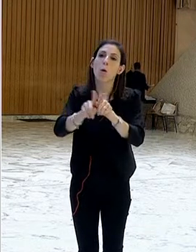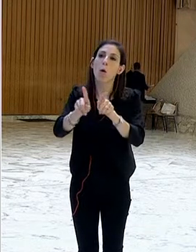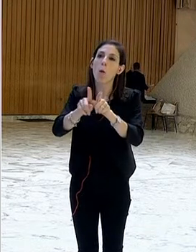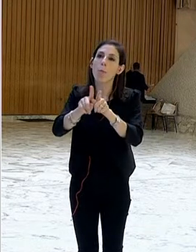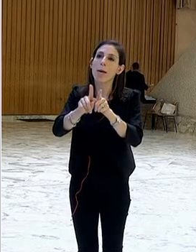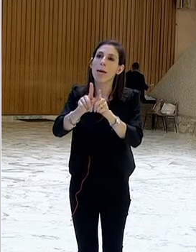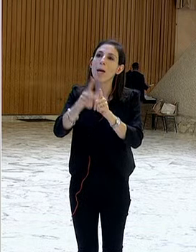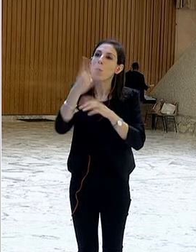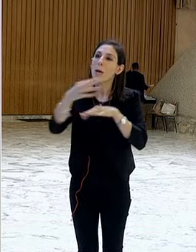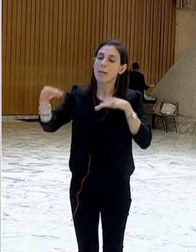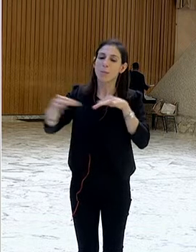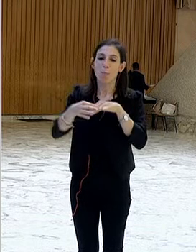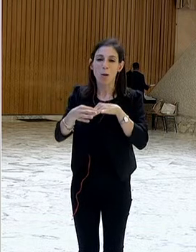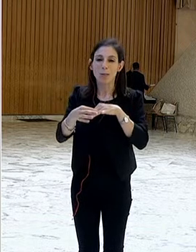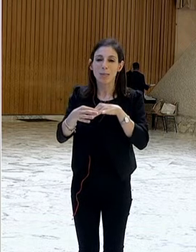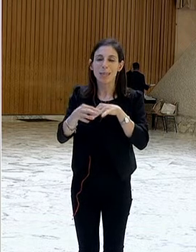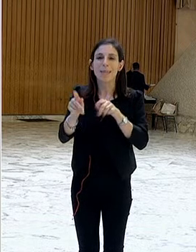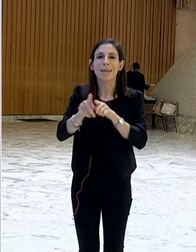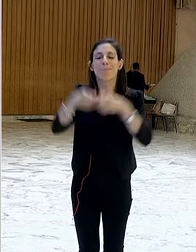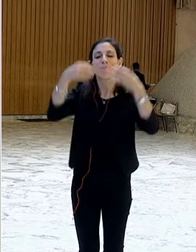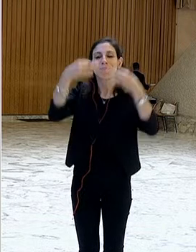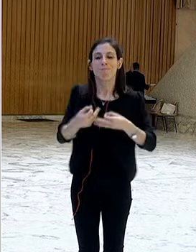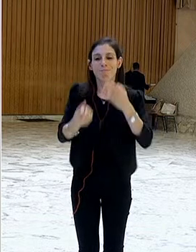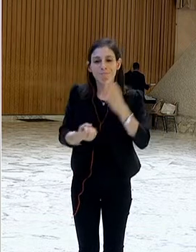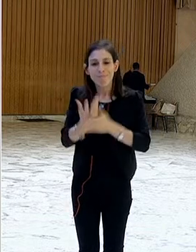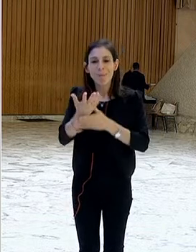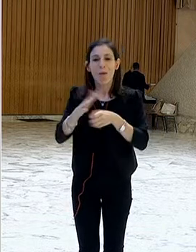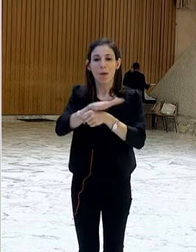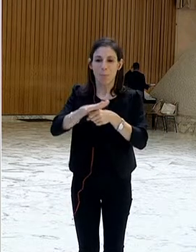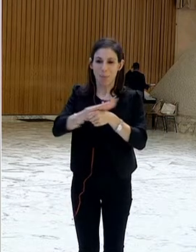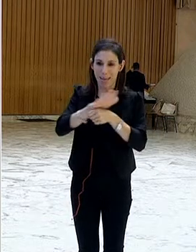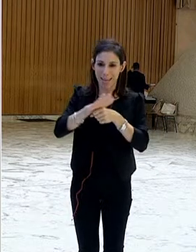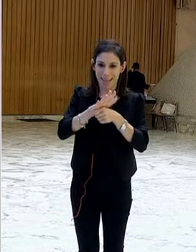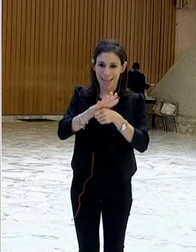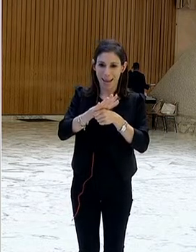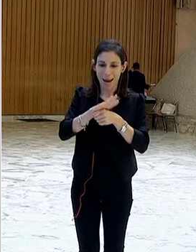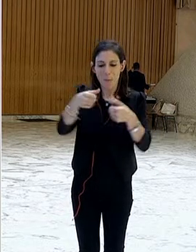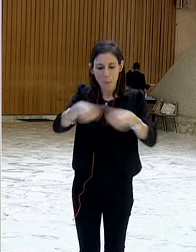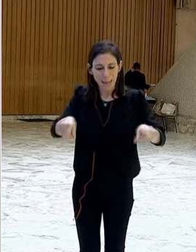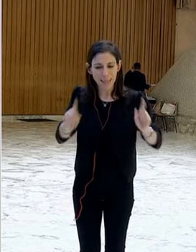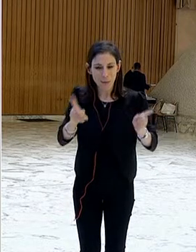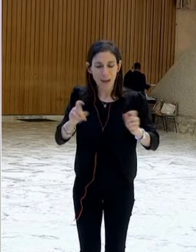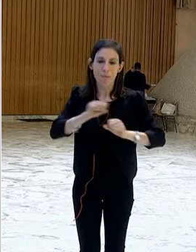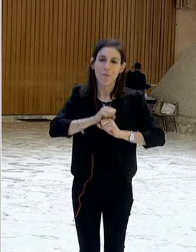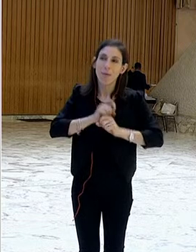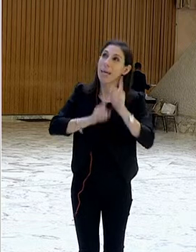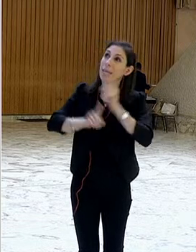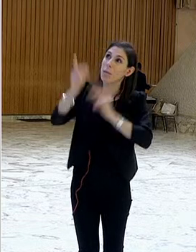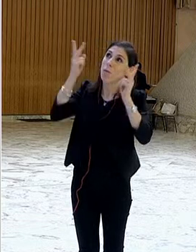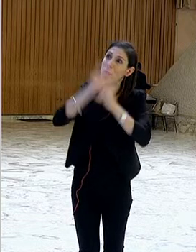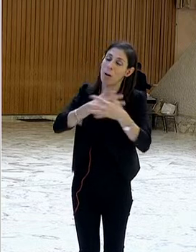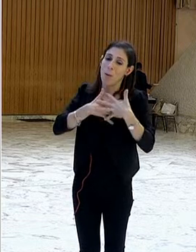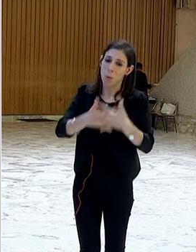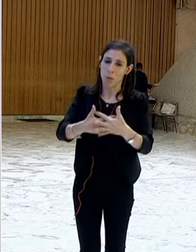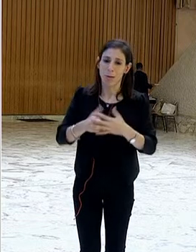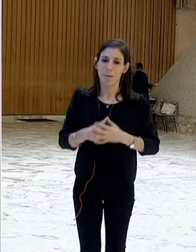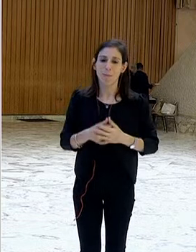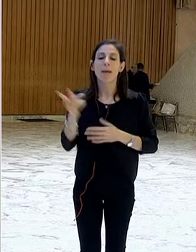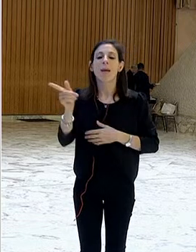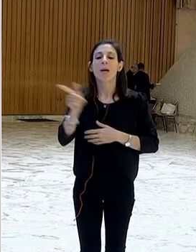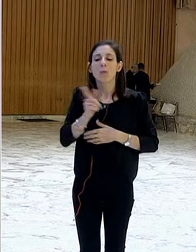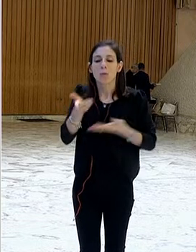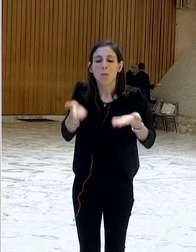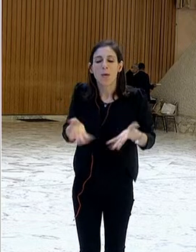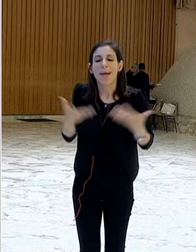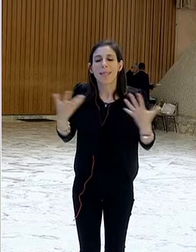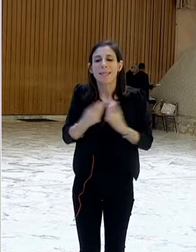leur foyer dans la foi de Dieu amour. Nous sommes ici pour vous partager notre petite contribution à travers